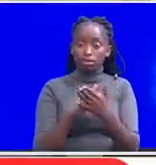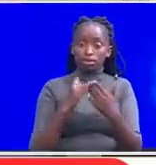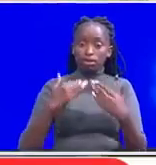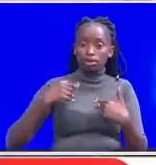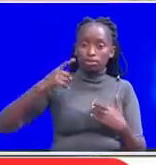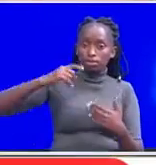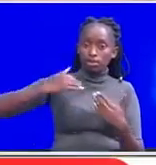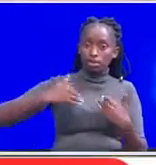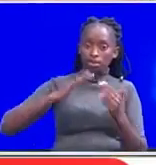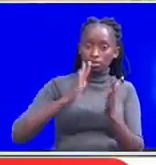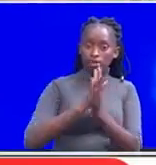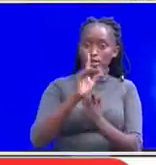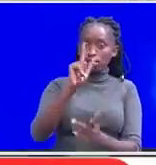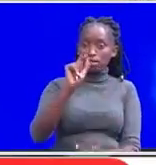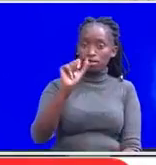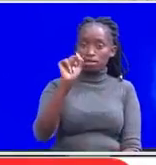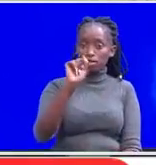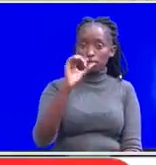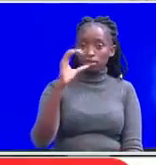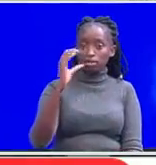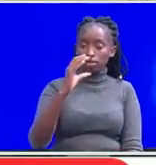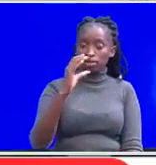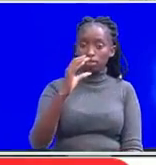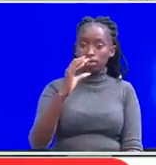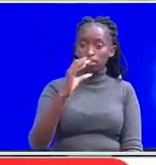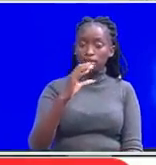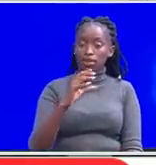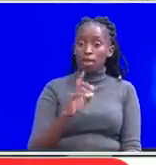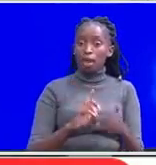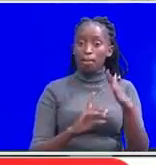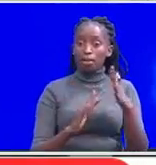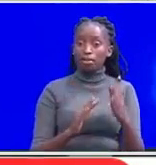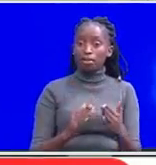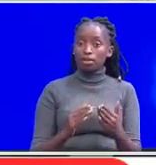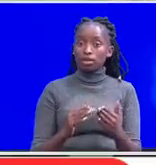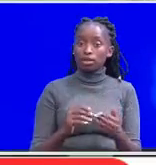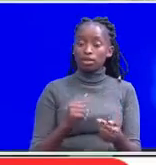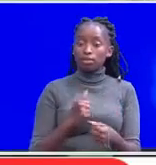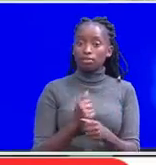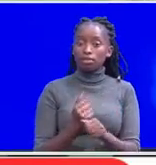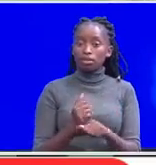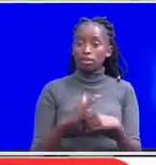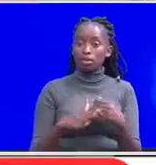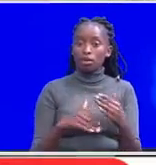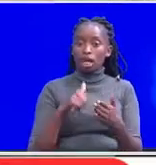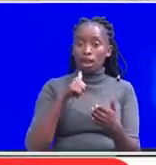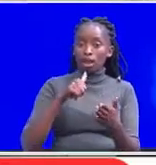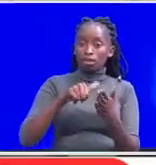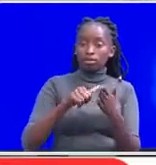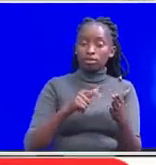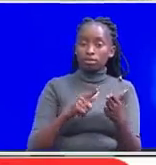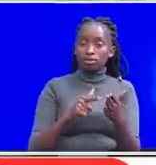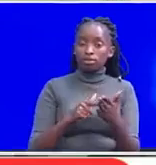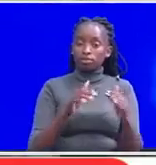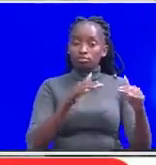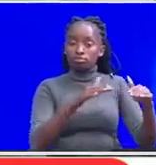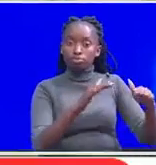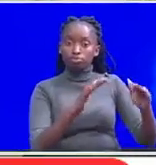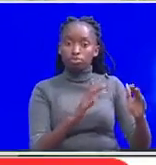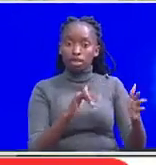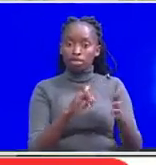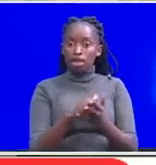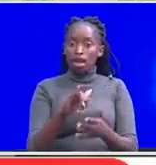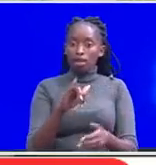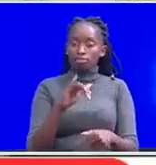I saw the minister dishing out letters kwa funeral. It's unfair. I think